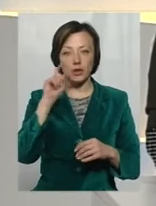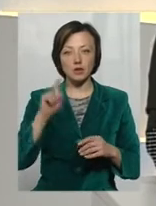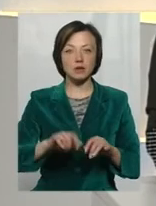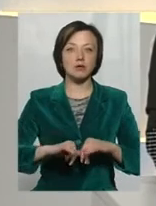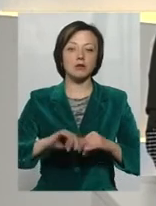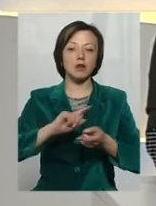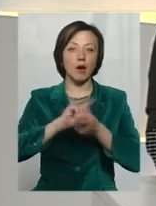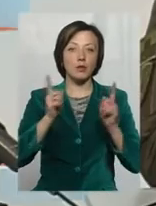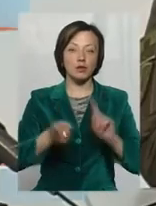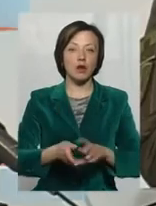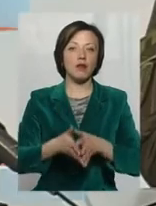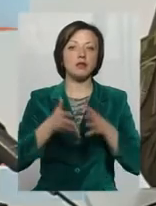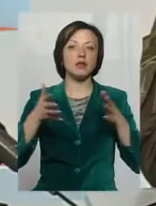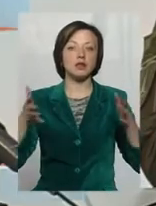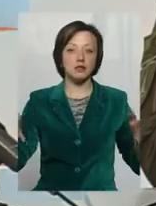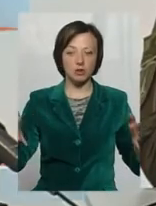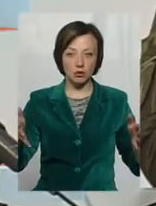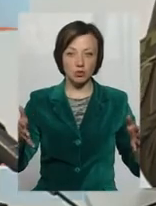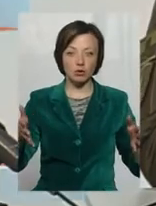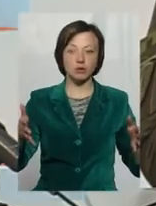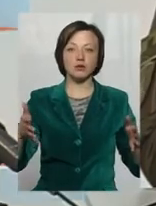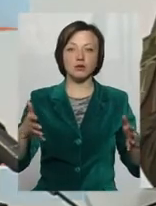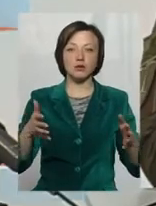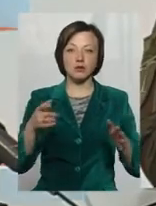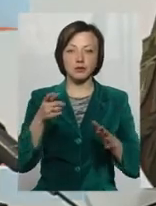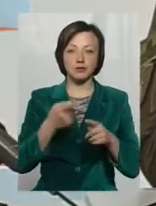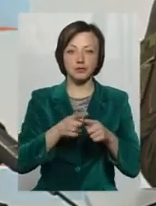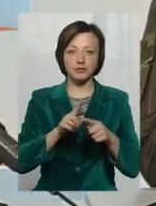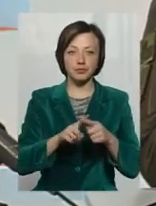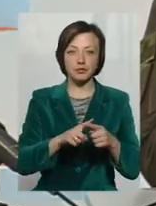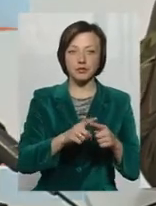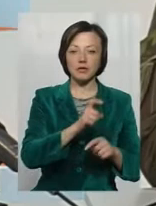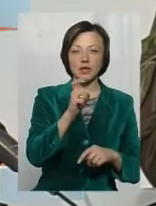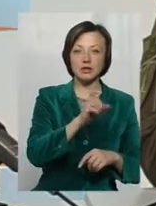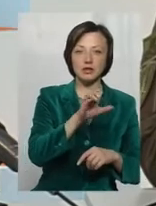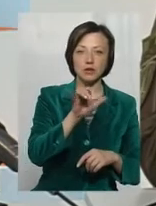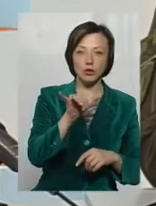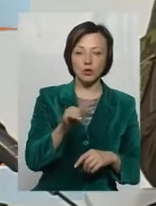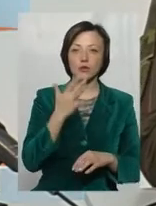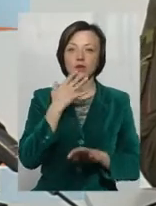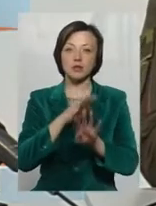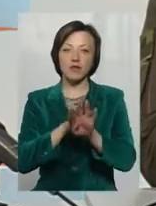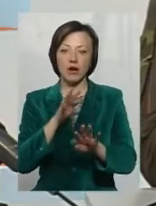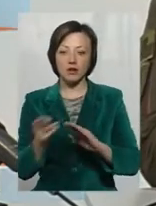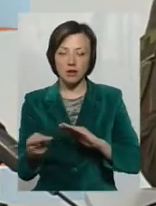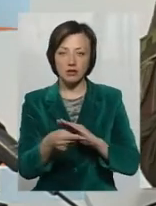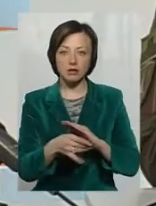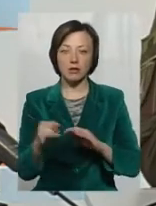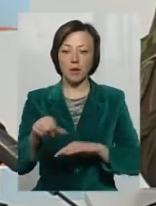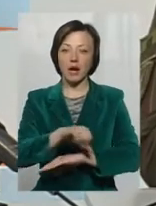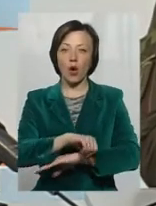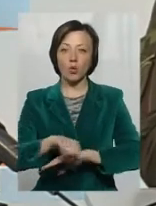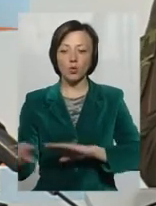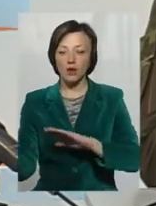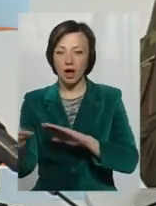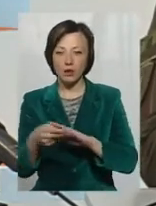дуже такого великого розмаху. І Збройні сили агітують, і Національна гвардія агітує, і прикордонники